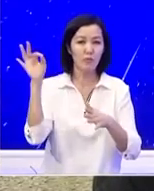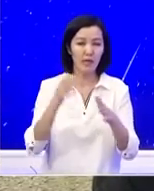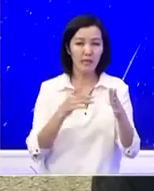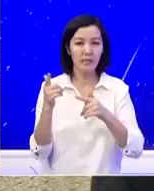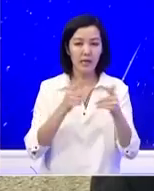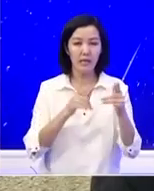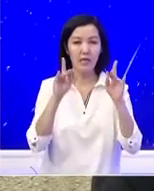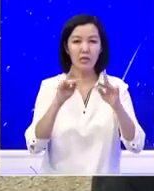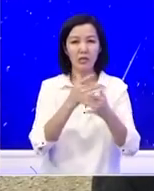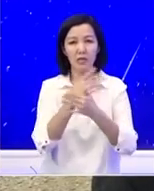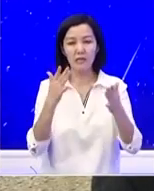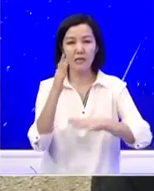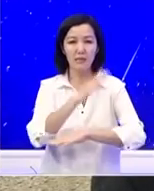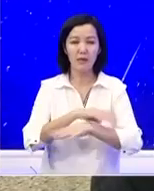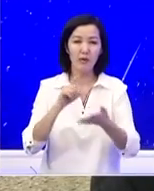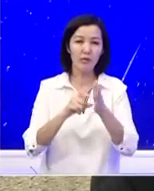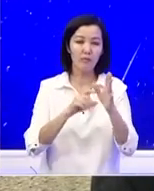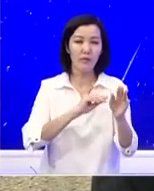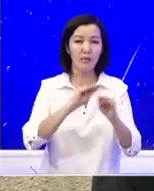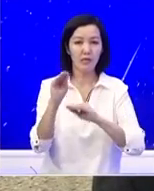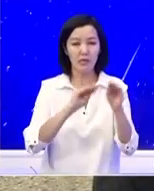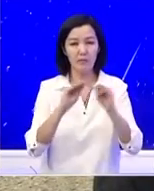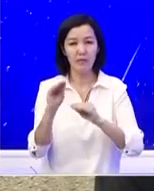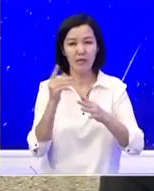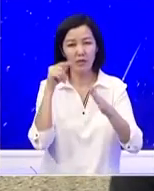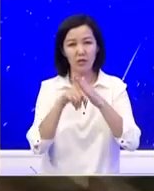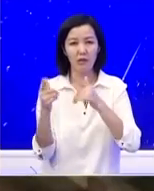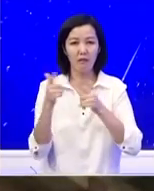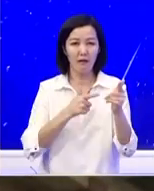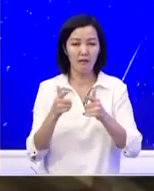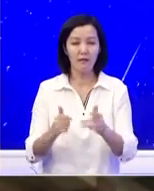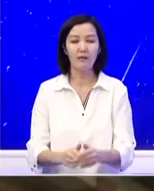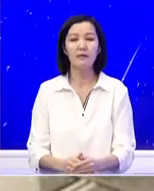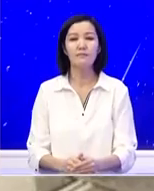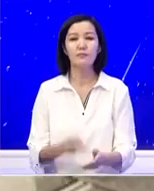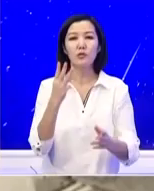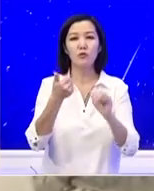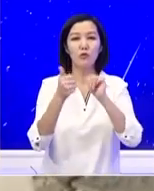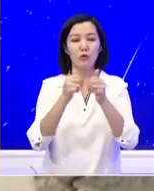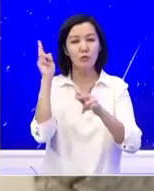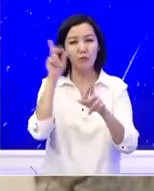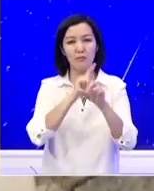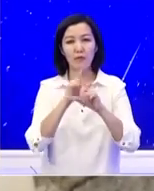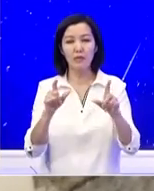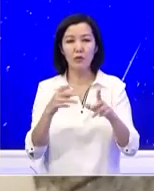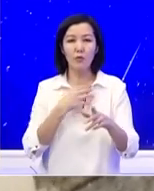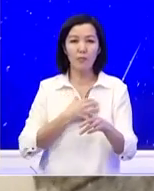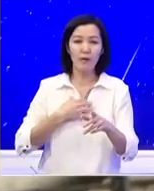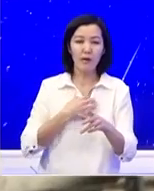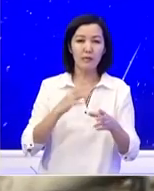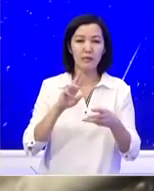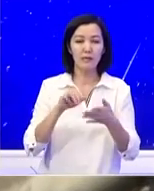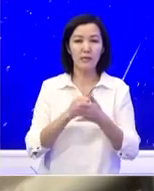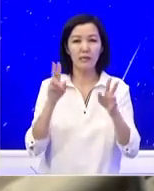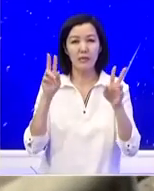Жиһаз әкеліп, сабақ сыныптарын жабдықтадық. Мекеме іші толықтай дайын. Үш ауысымды мектеп өңірдегі өзекті мәселе.